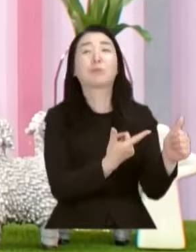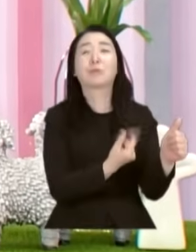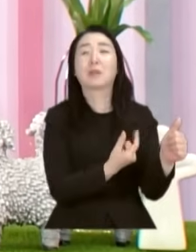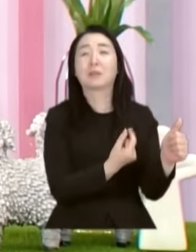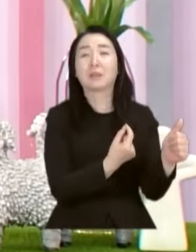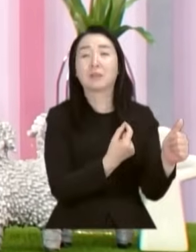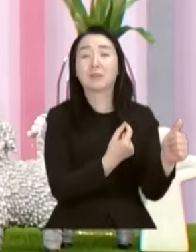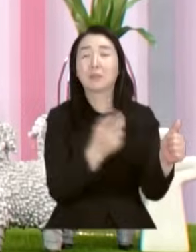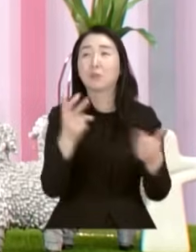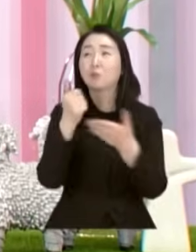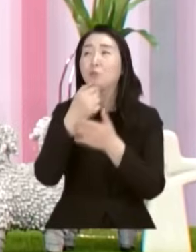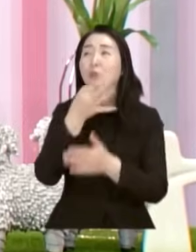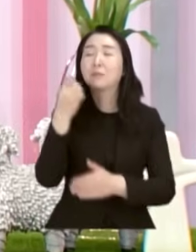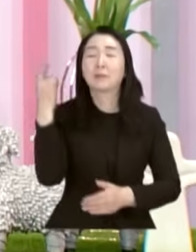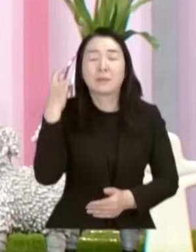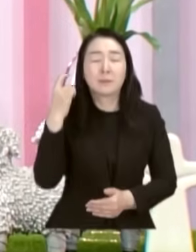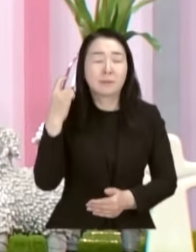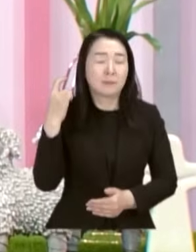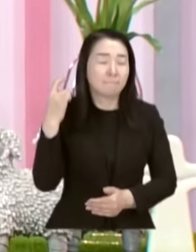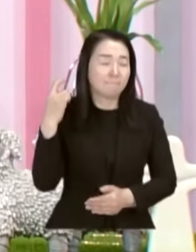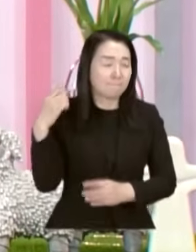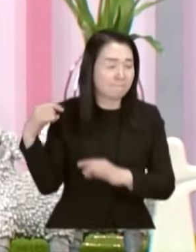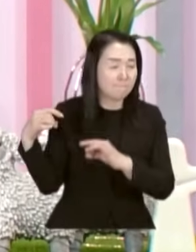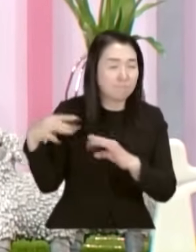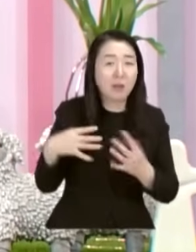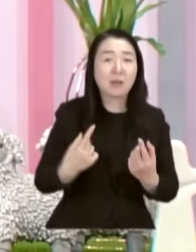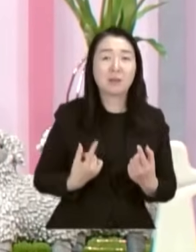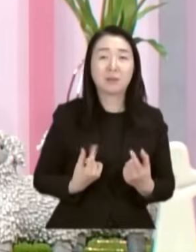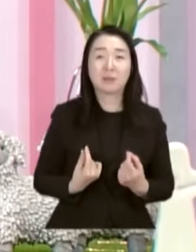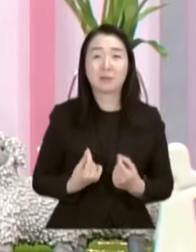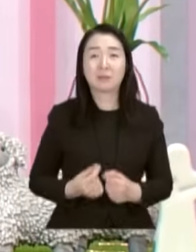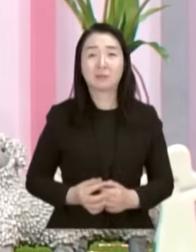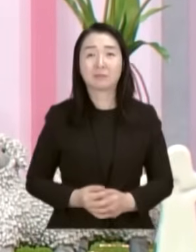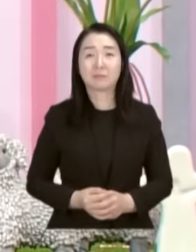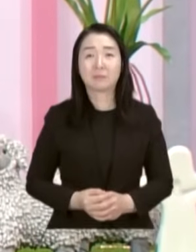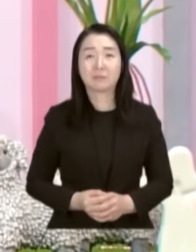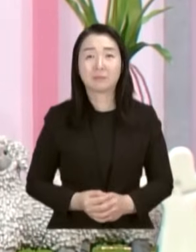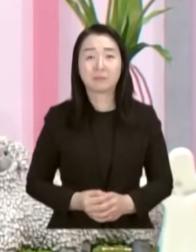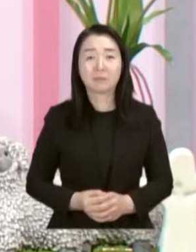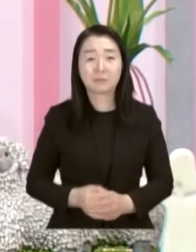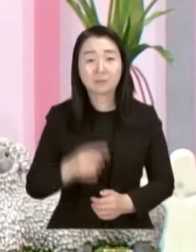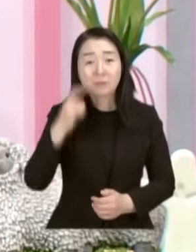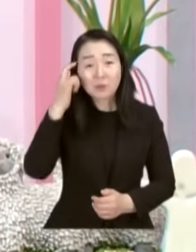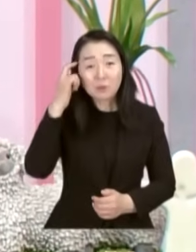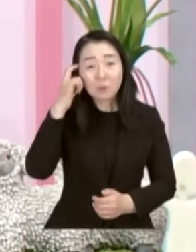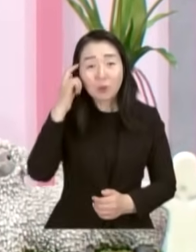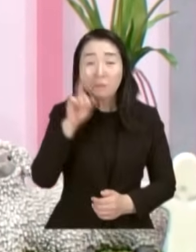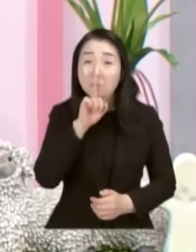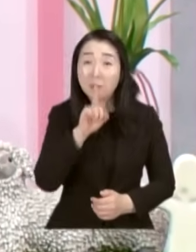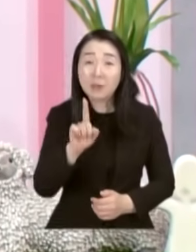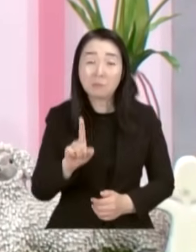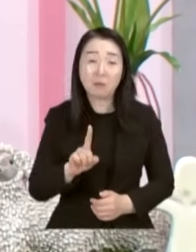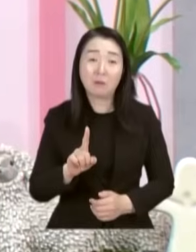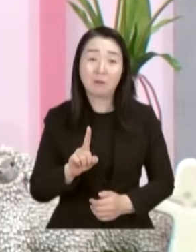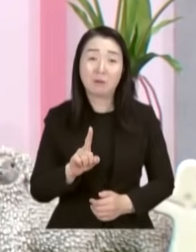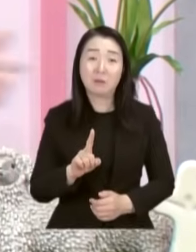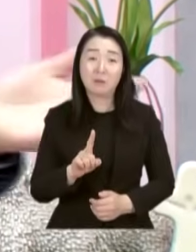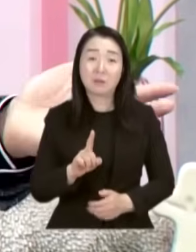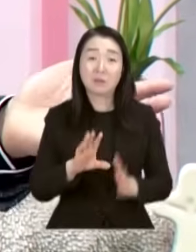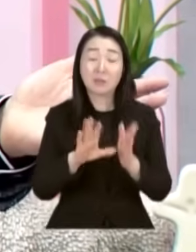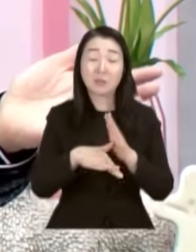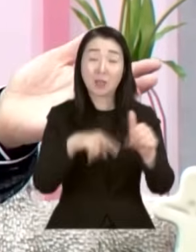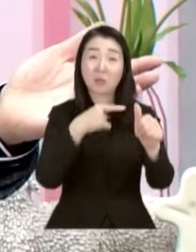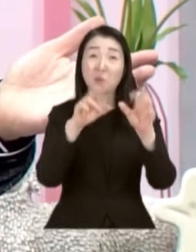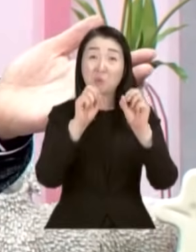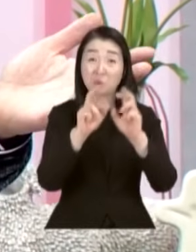하는 것 같은 주님의 음성이 내 마음속에 들려오는 것 같더라 이 말이에요. 왜? 입으로 말로는 맨날 그때